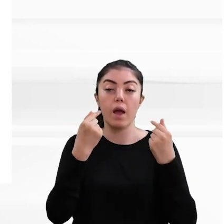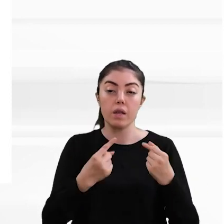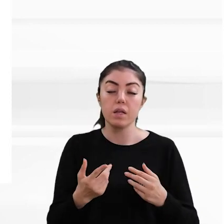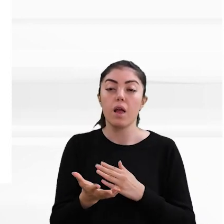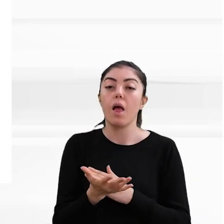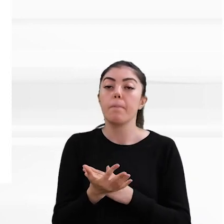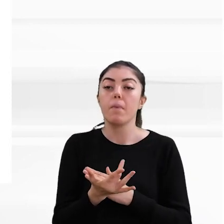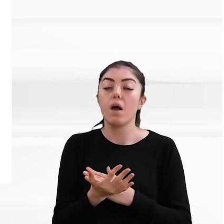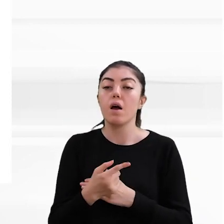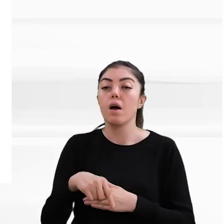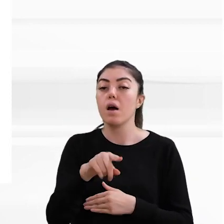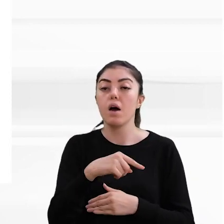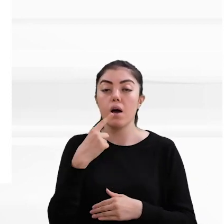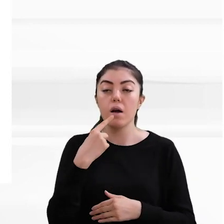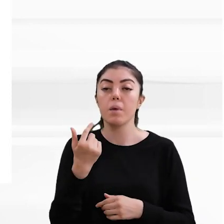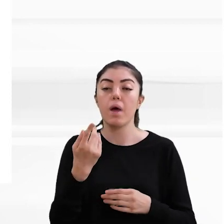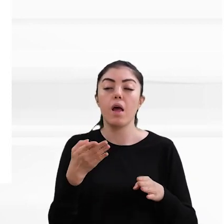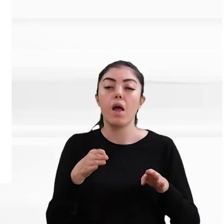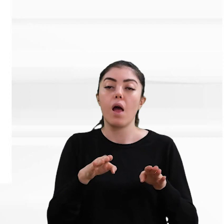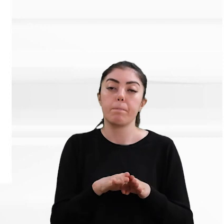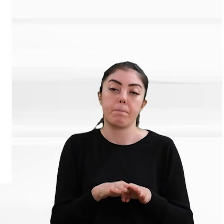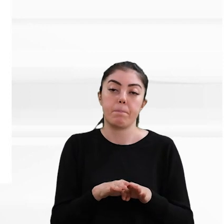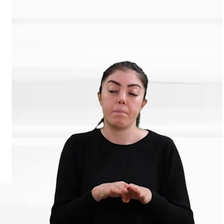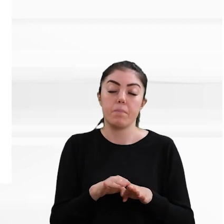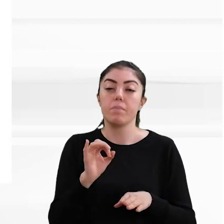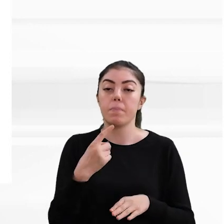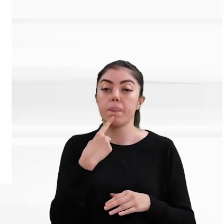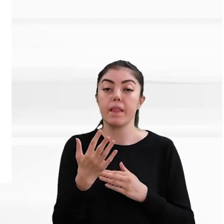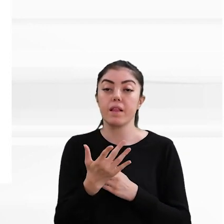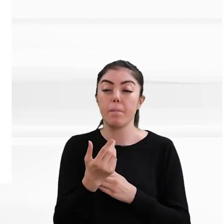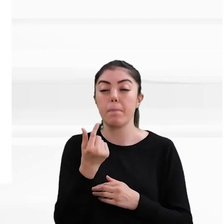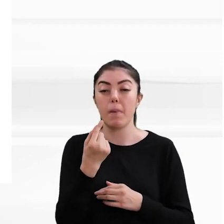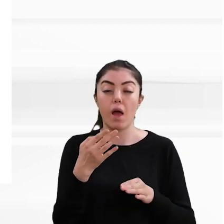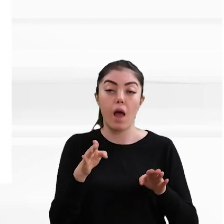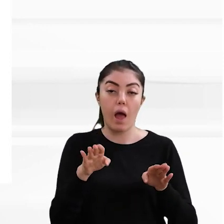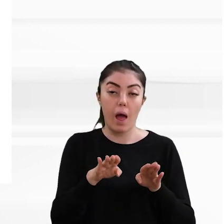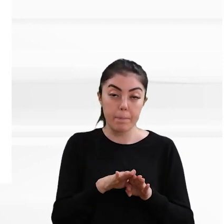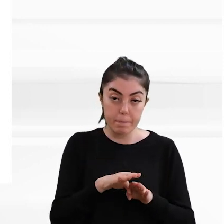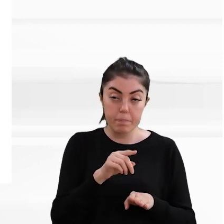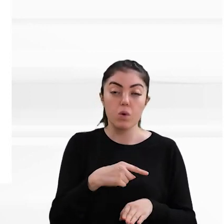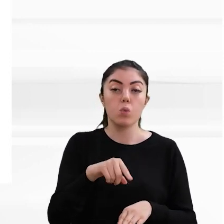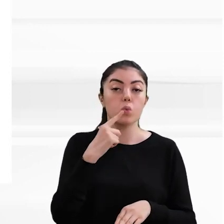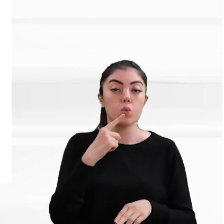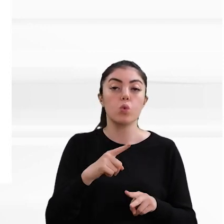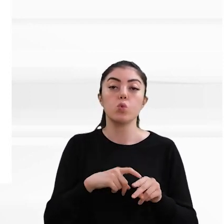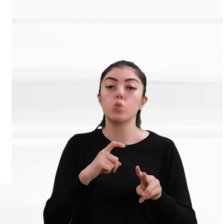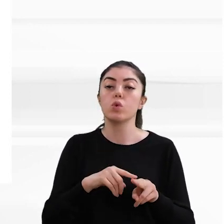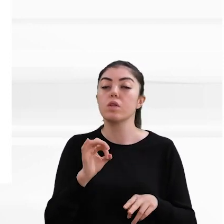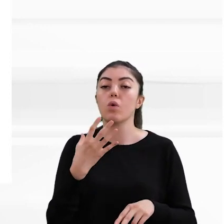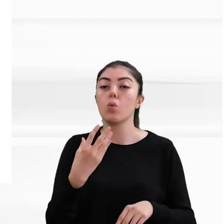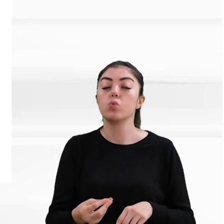koptukça elektroskobun yükü azalacak ve yapraklar bir miktar kapanacaktır. Yani yaprakları bir miktar